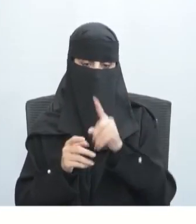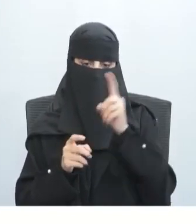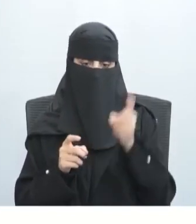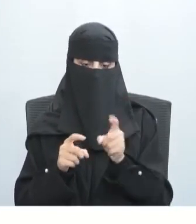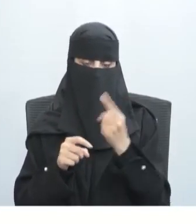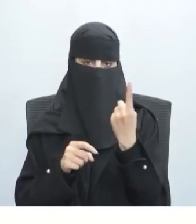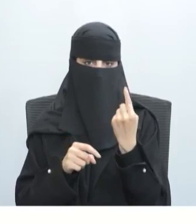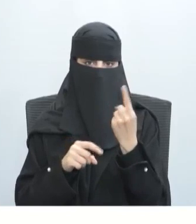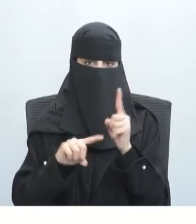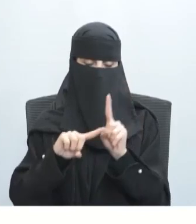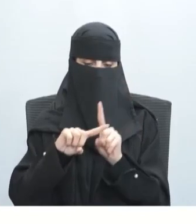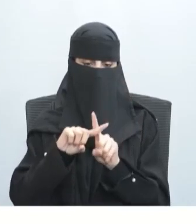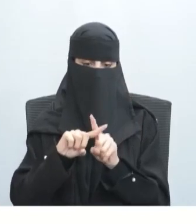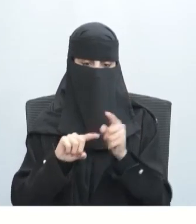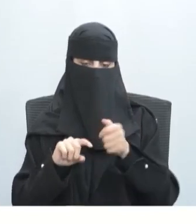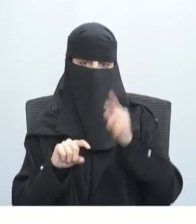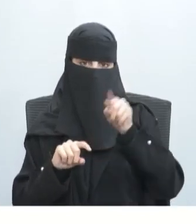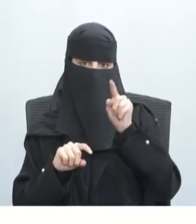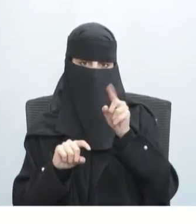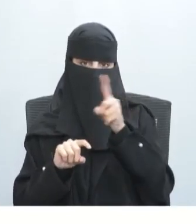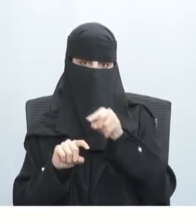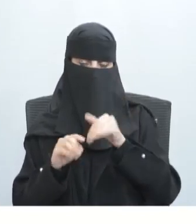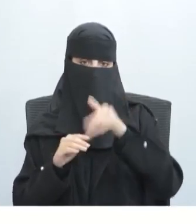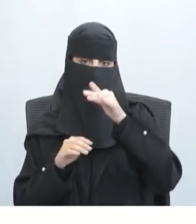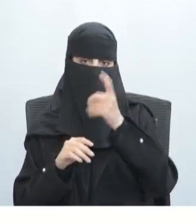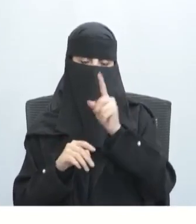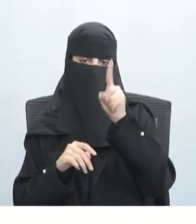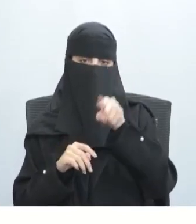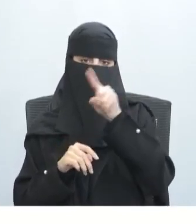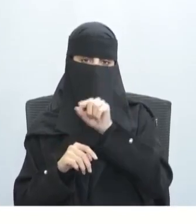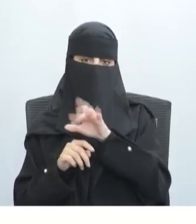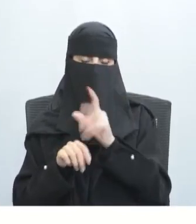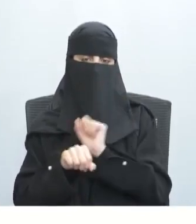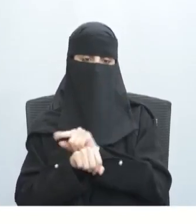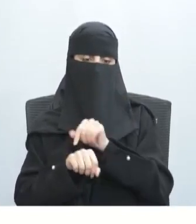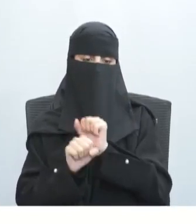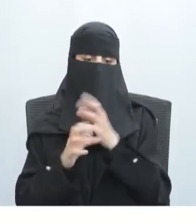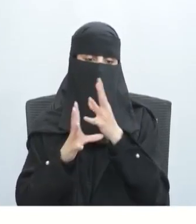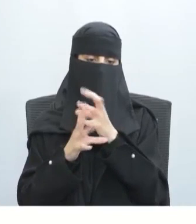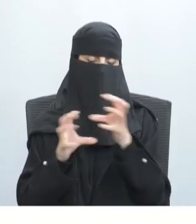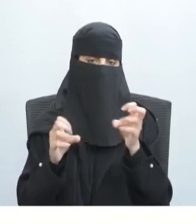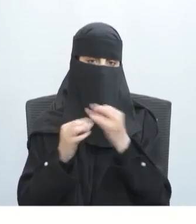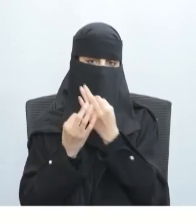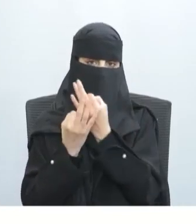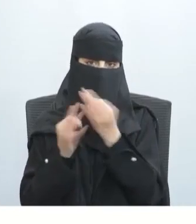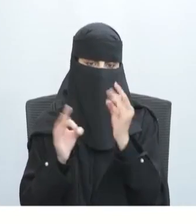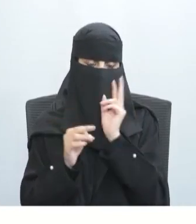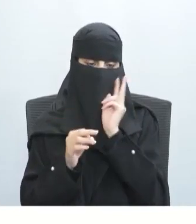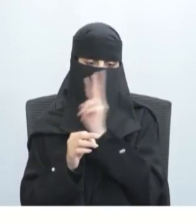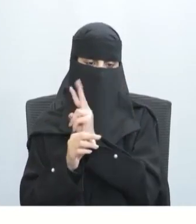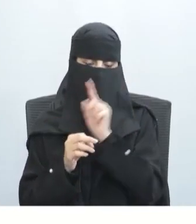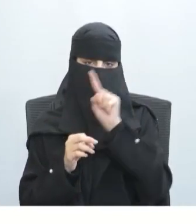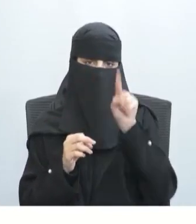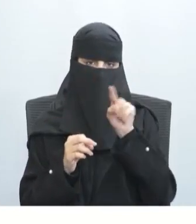زائد واس ان ال ان يعبر عن الفتره وسنوضح ماذا نقصد اف في